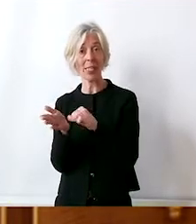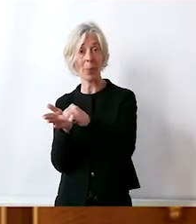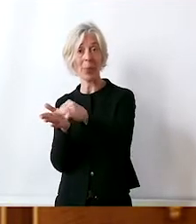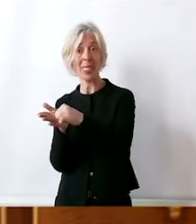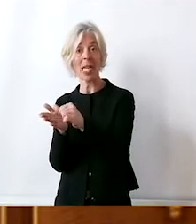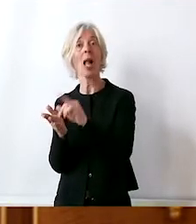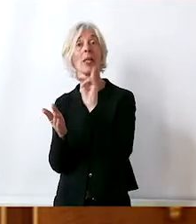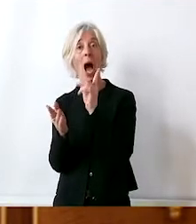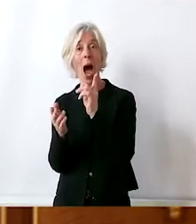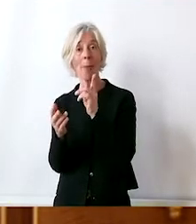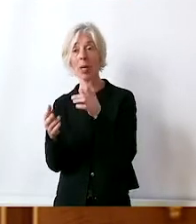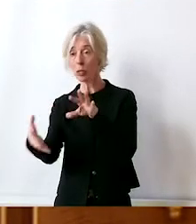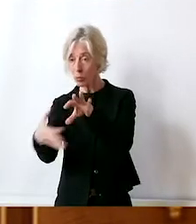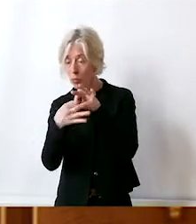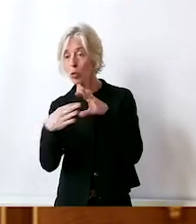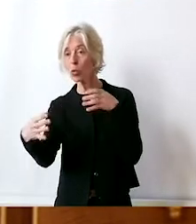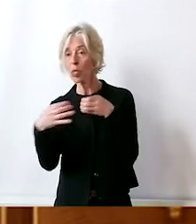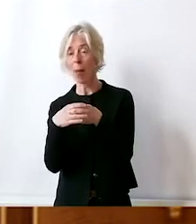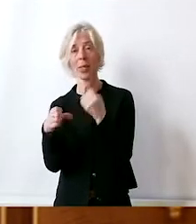Wir haben